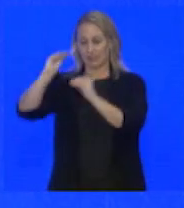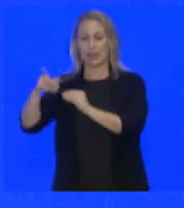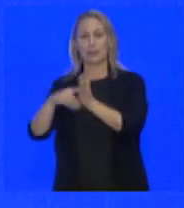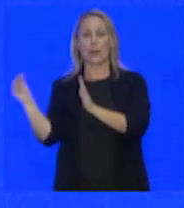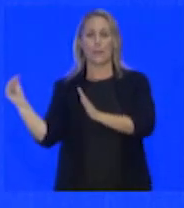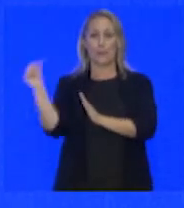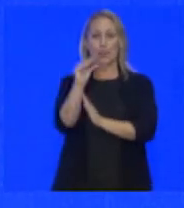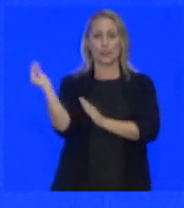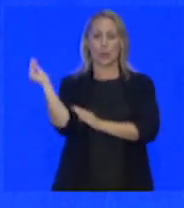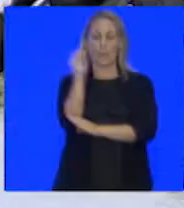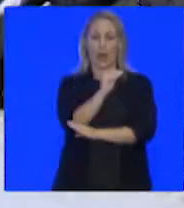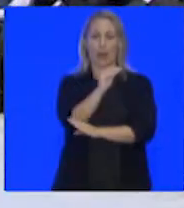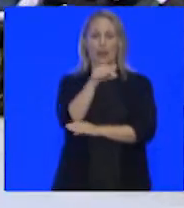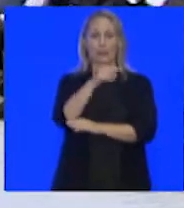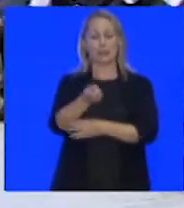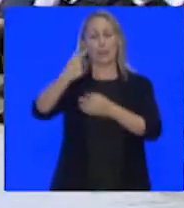ευρημάτων.